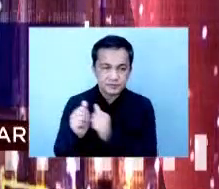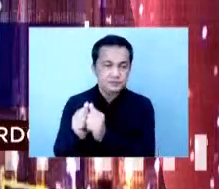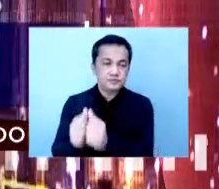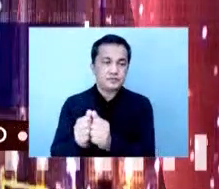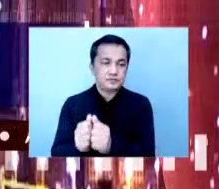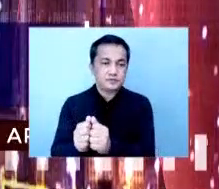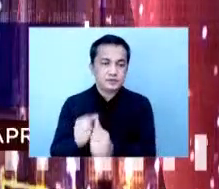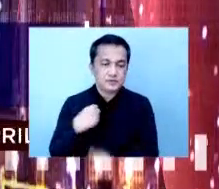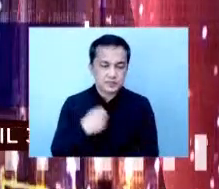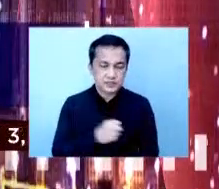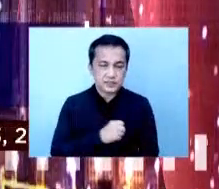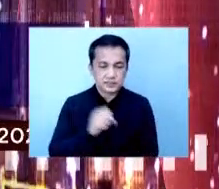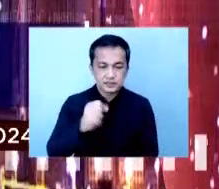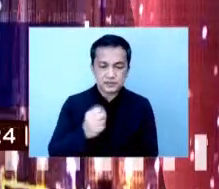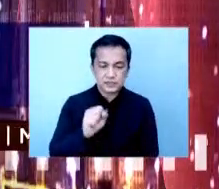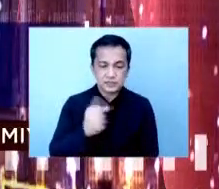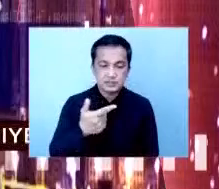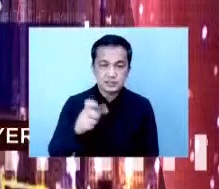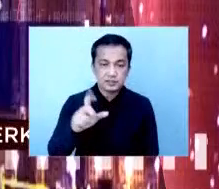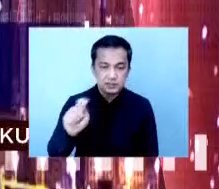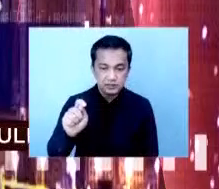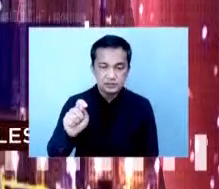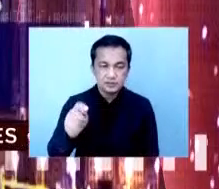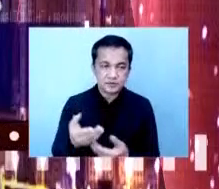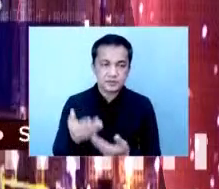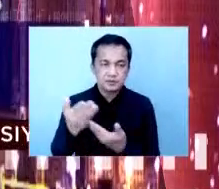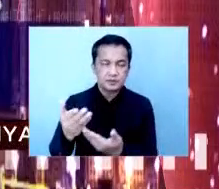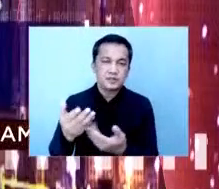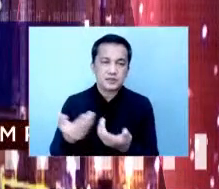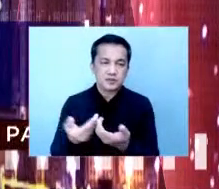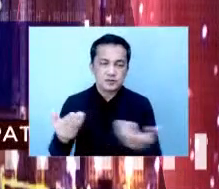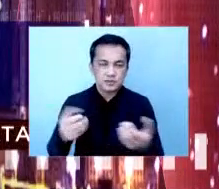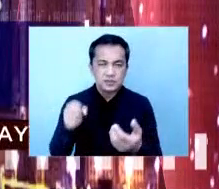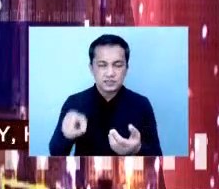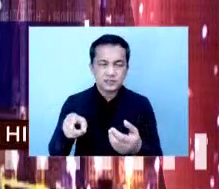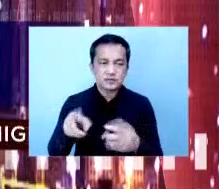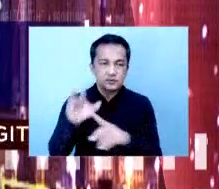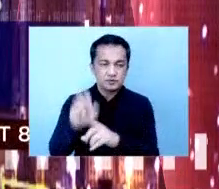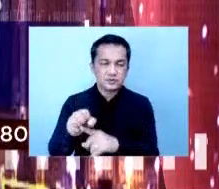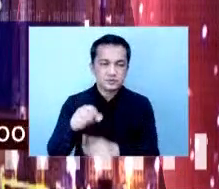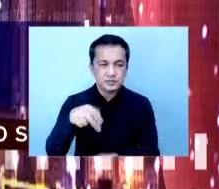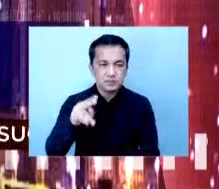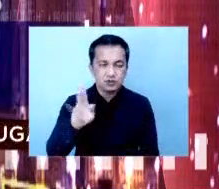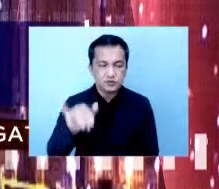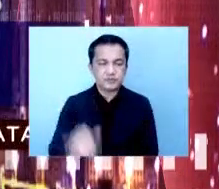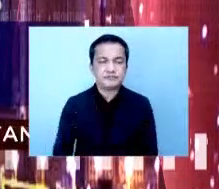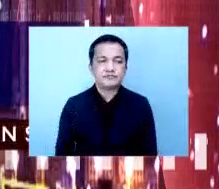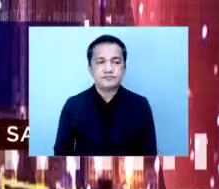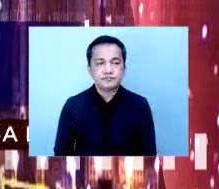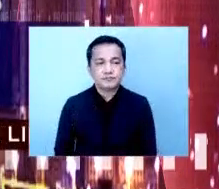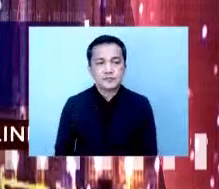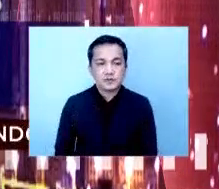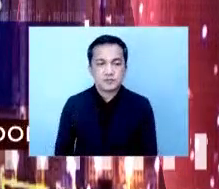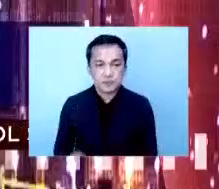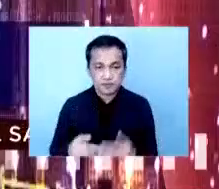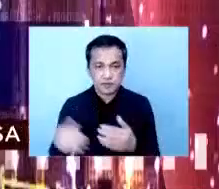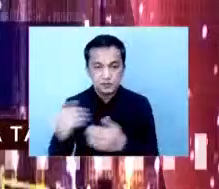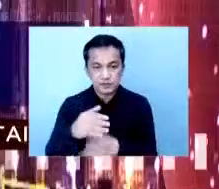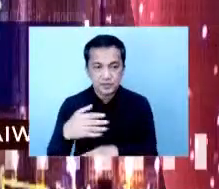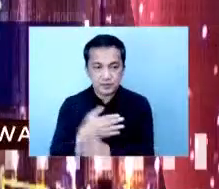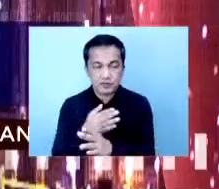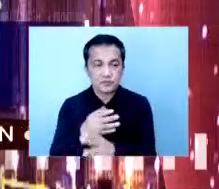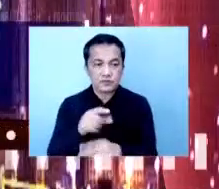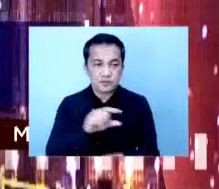Senate Sergeant-at-Arms sa pagsisilbi ng hiwalay na arrest order para hikibuloy. Sakali namang mauna ang Davao City Police